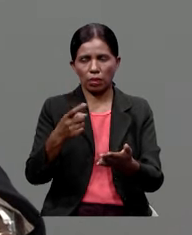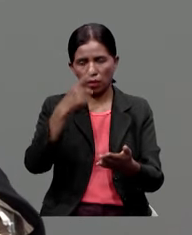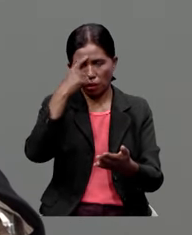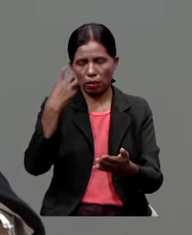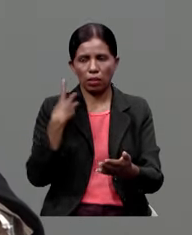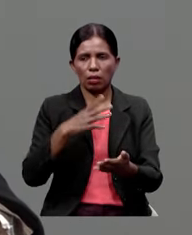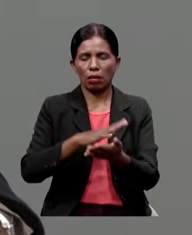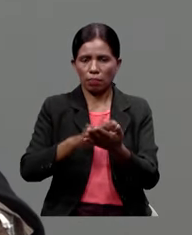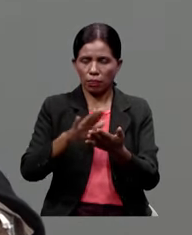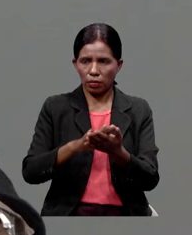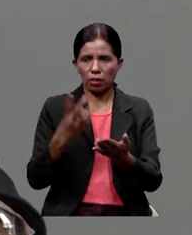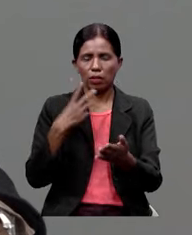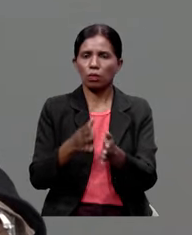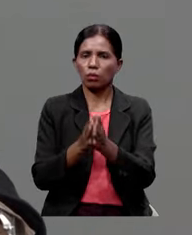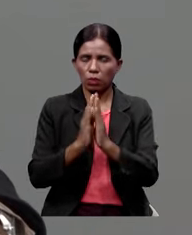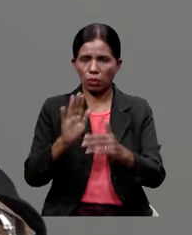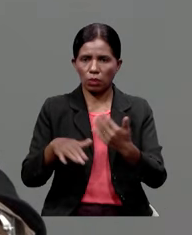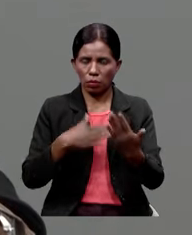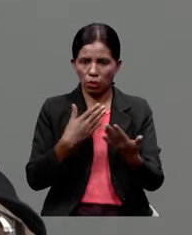quando ita hamos zona ita husu para o todo